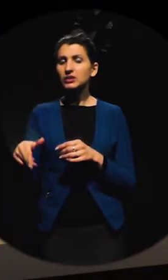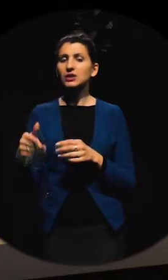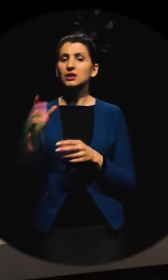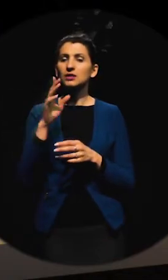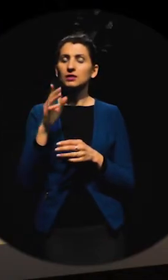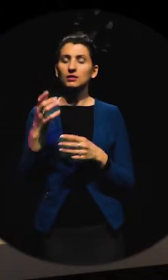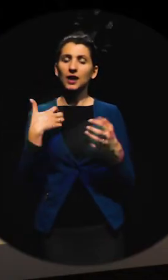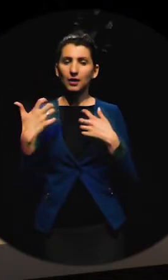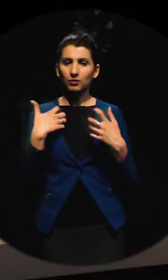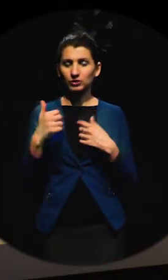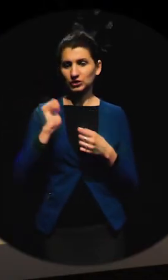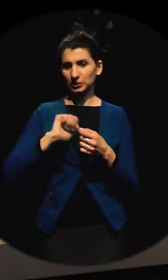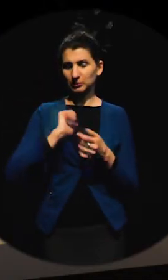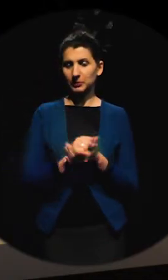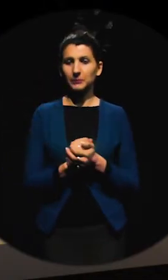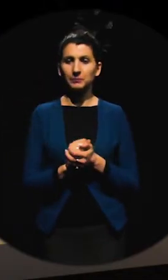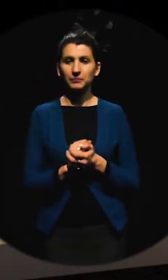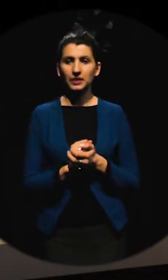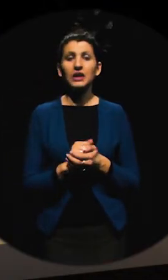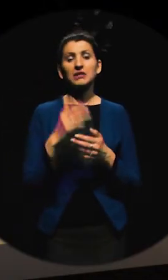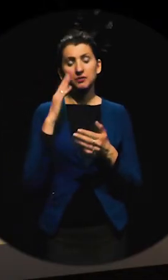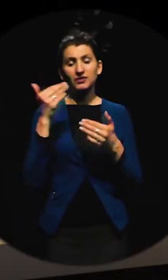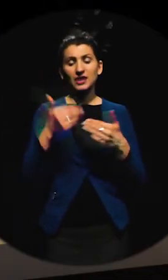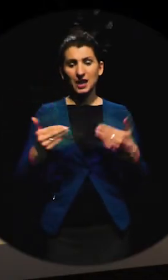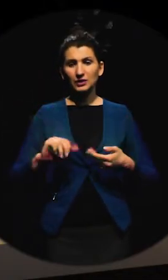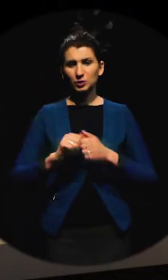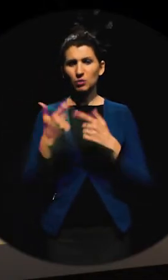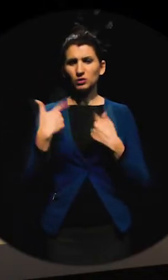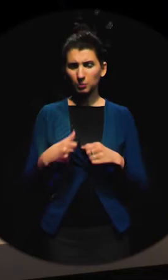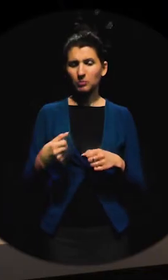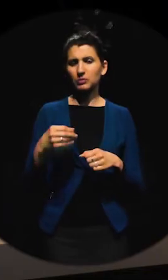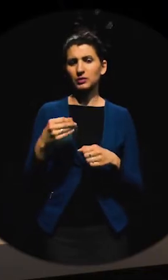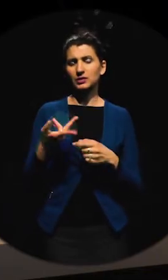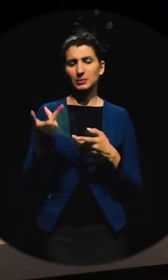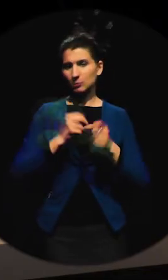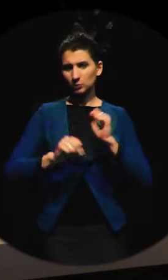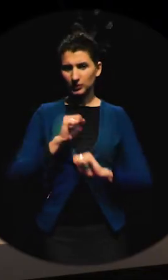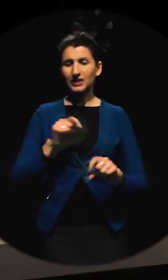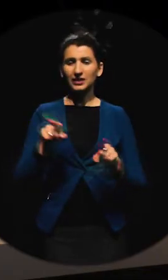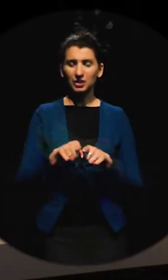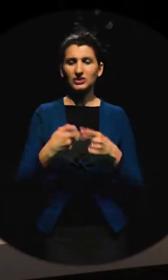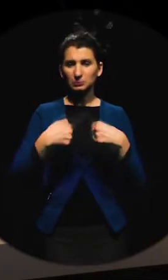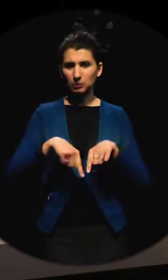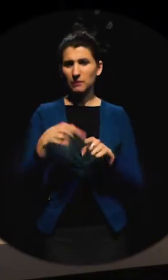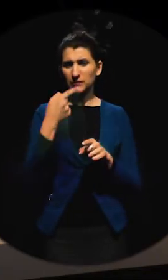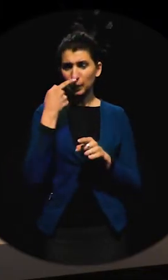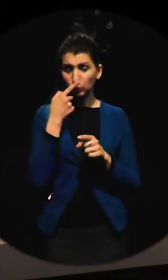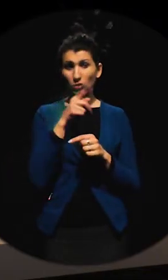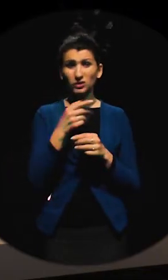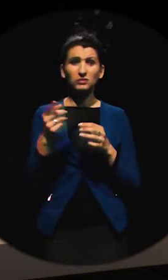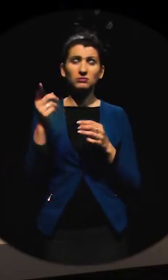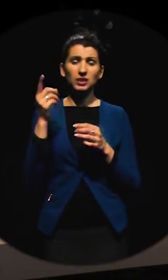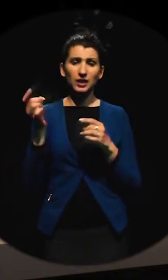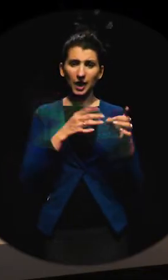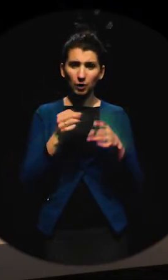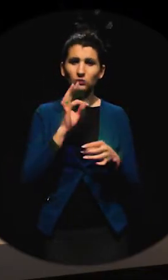siebie. To, że w teatrach, w których grają osoby niepełnosprawne, a zwłaszcza z zespołem Downa, oni grają swoją